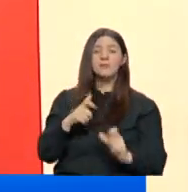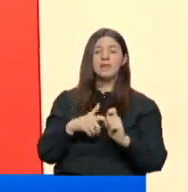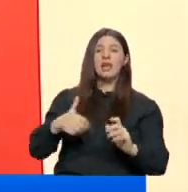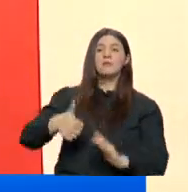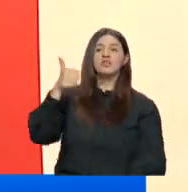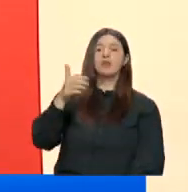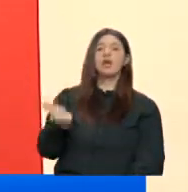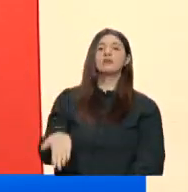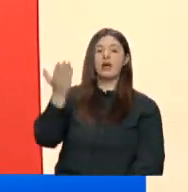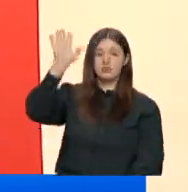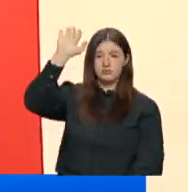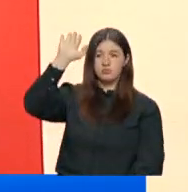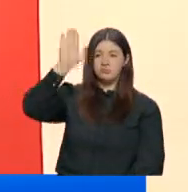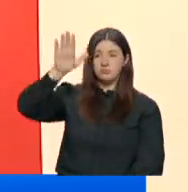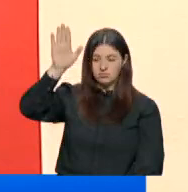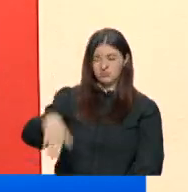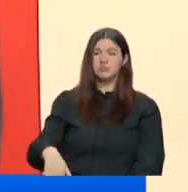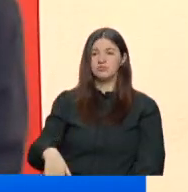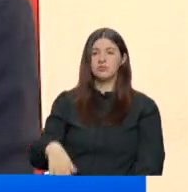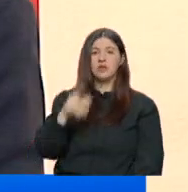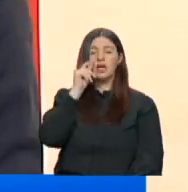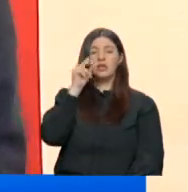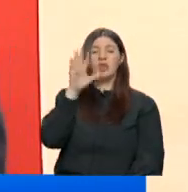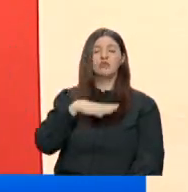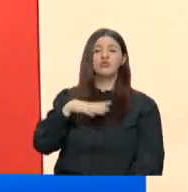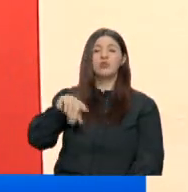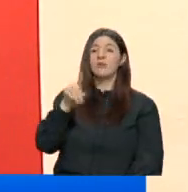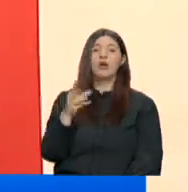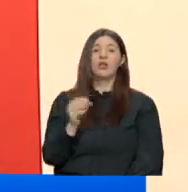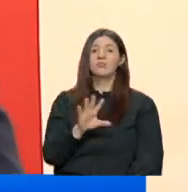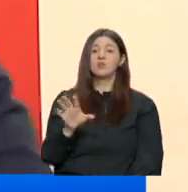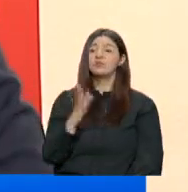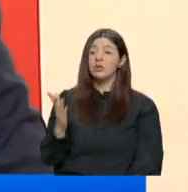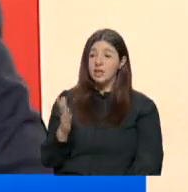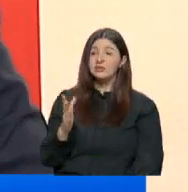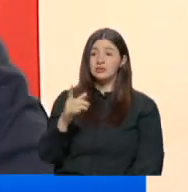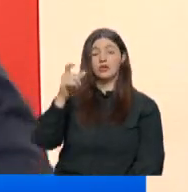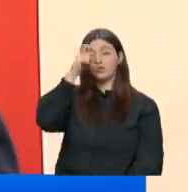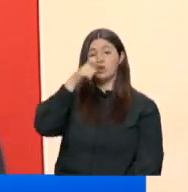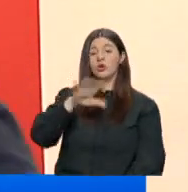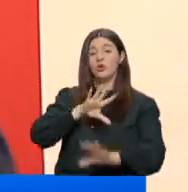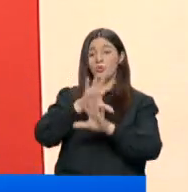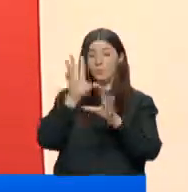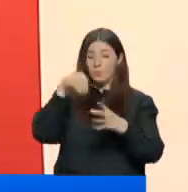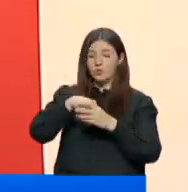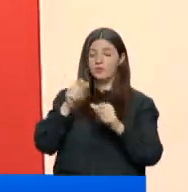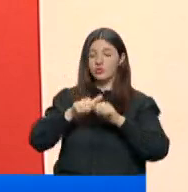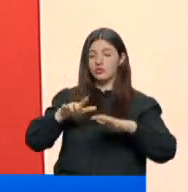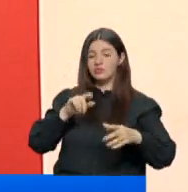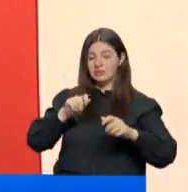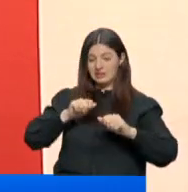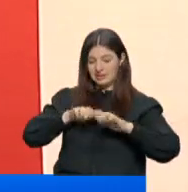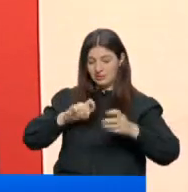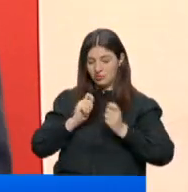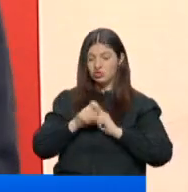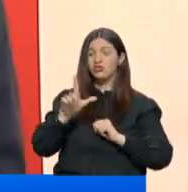başkan kaldır deyince kaldır, indir deyince indir insanları istiyorlar. Böyle olmaz. Dolayısıyla Türkiye'de bütünlüklü, köklü bir sistem değişikliğine